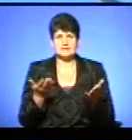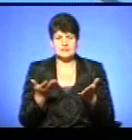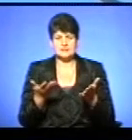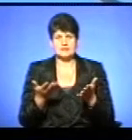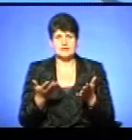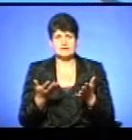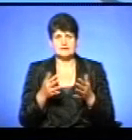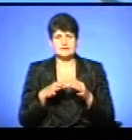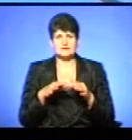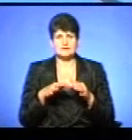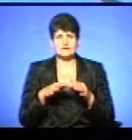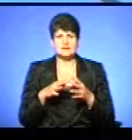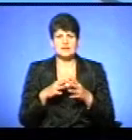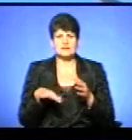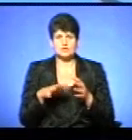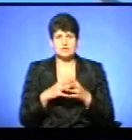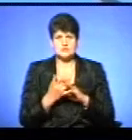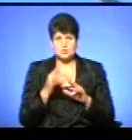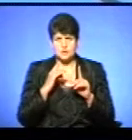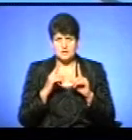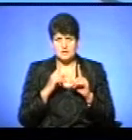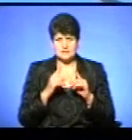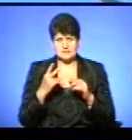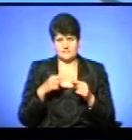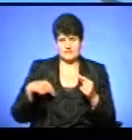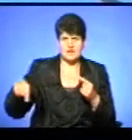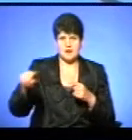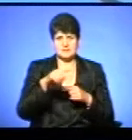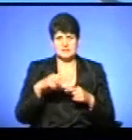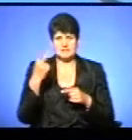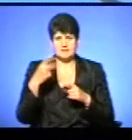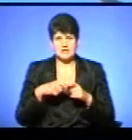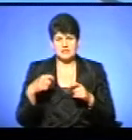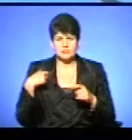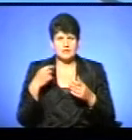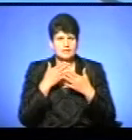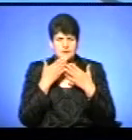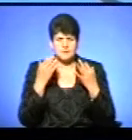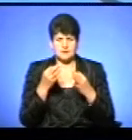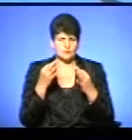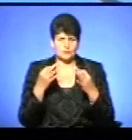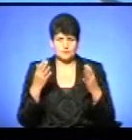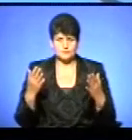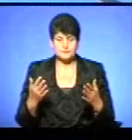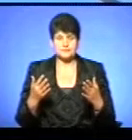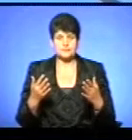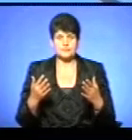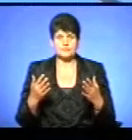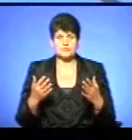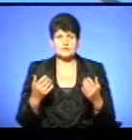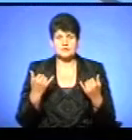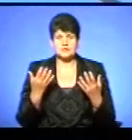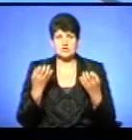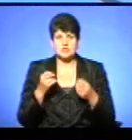сільської ради. В діаметрі 2 кілометри. Немає ніяких сіл. Зараз